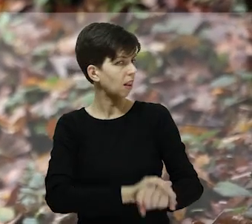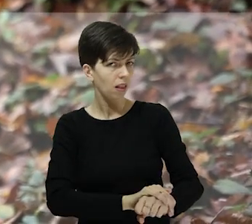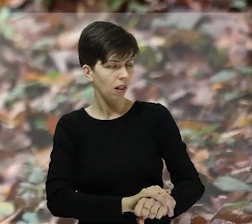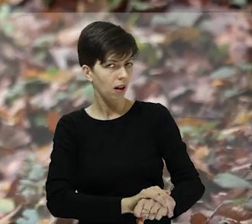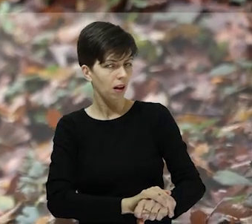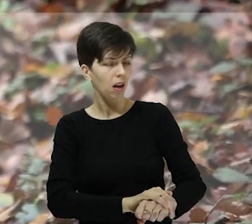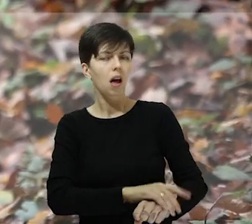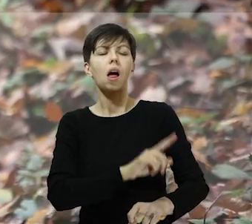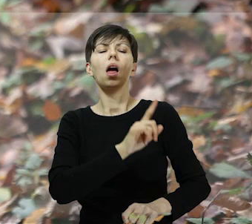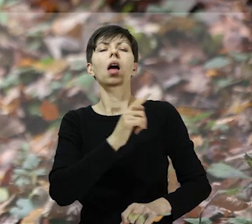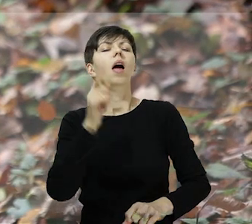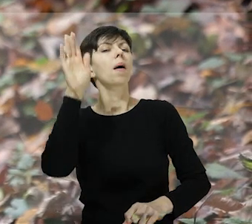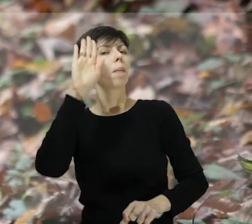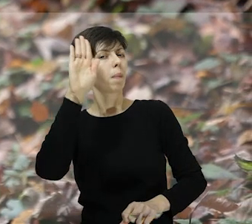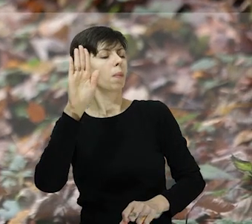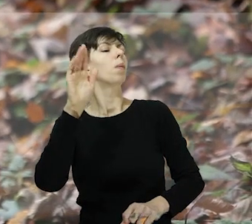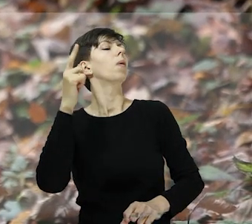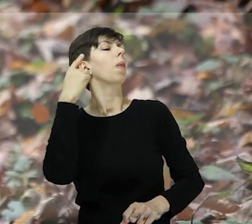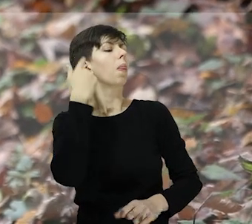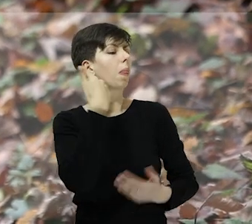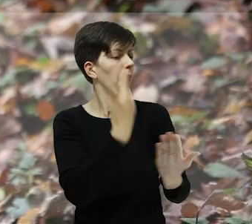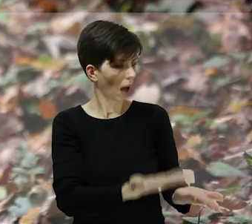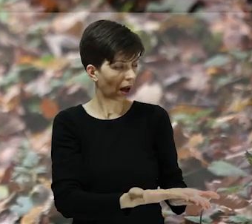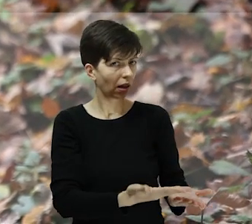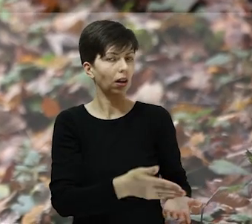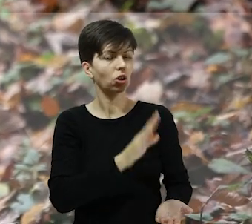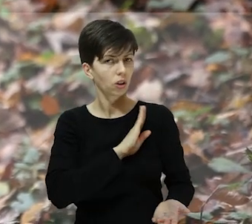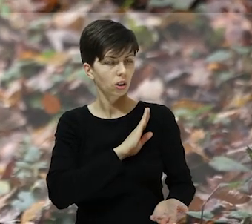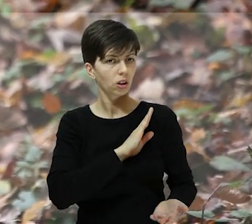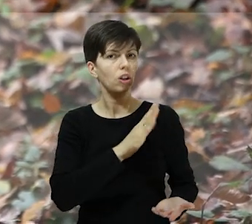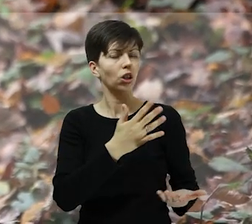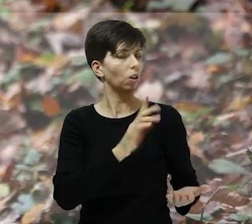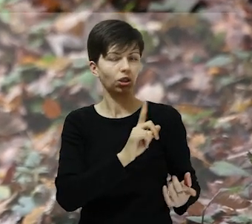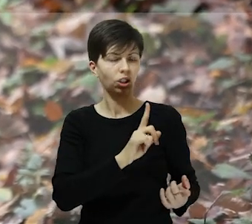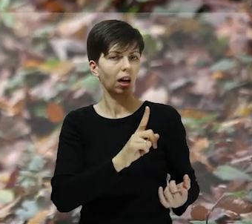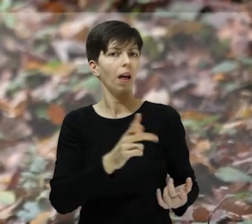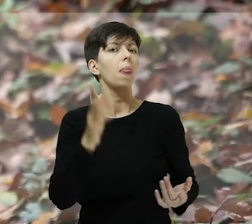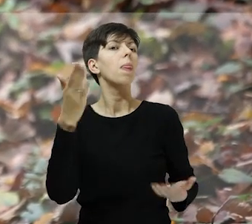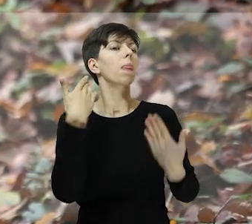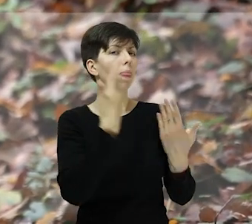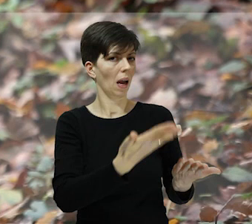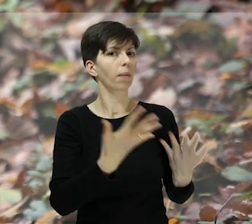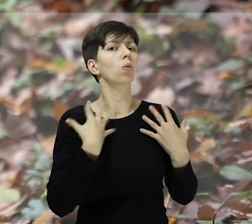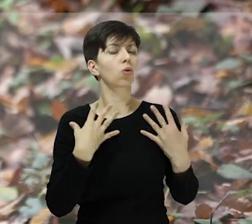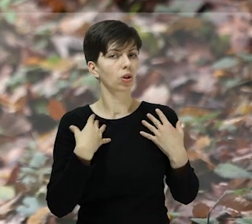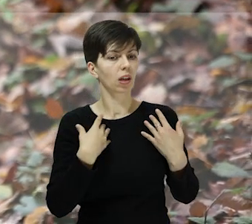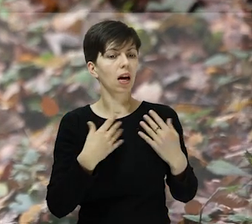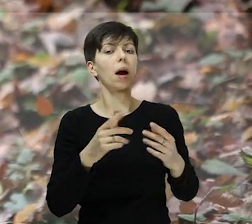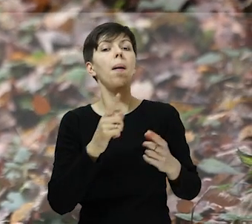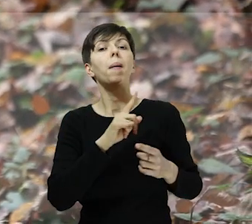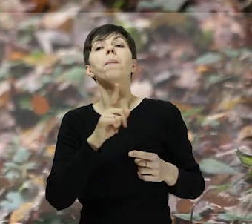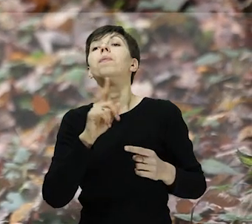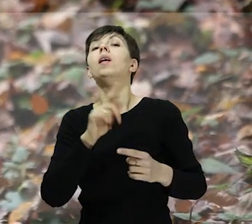życiu. Ja mu daję życie. Niech teraz idzie w swoim własnym